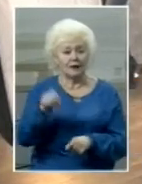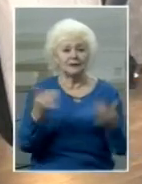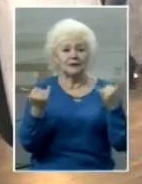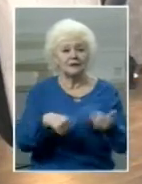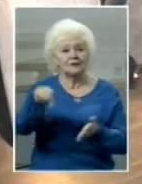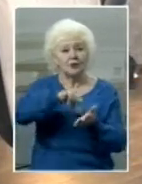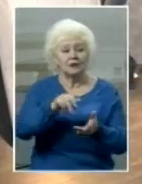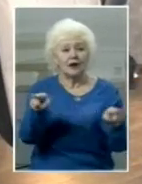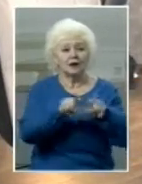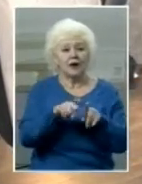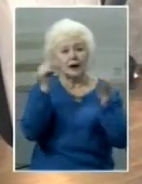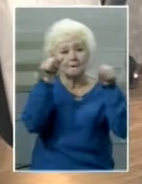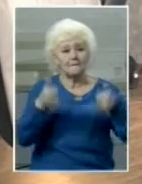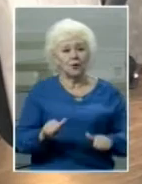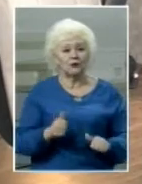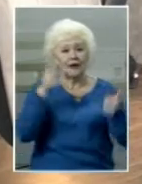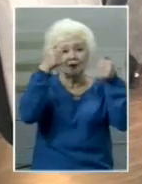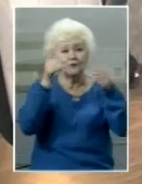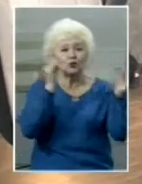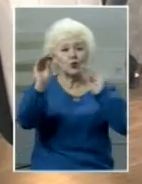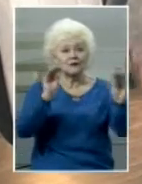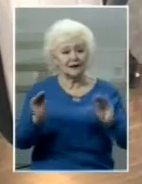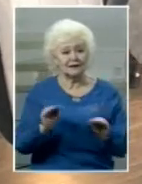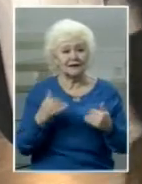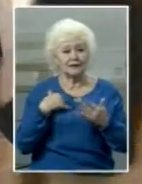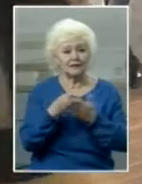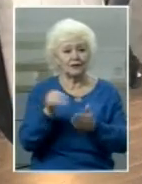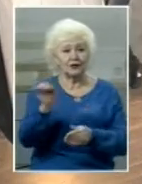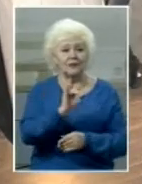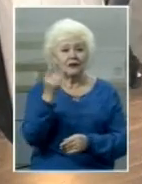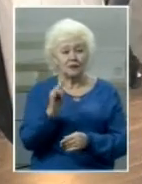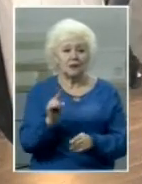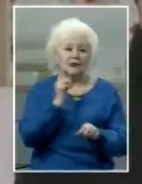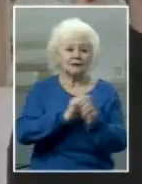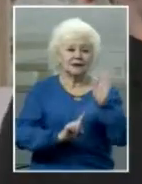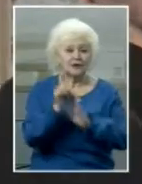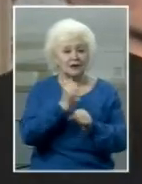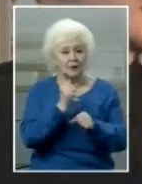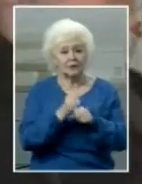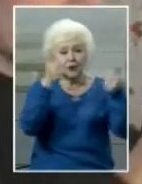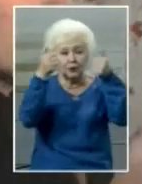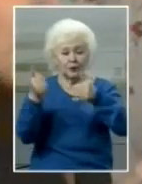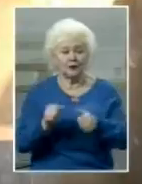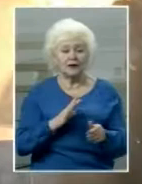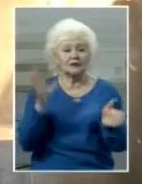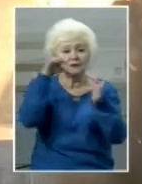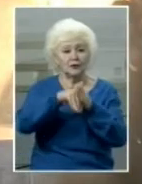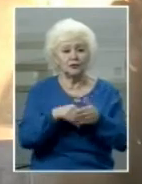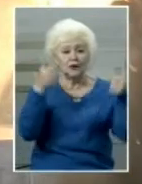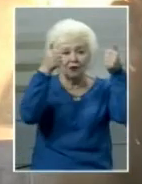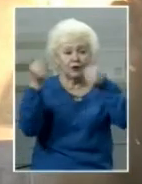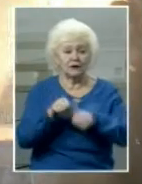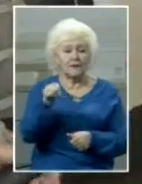вже участвувала як модель для фотосесії зі своїм дитином. Спочатку поработали, тепер пофотографувались. Долучився до акції фотограф